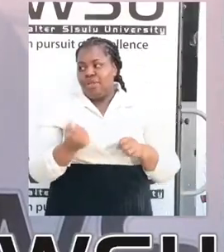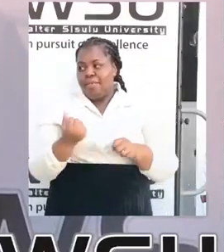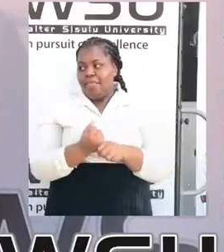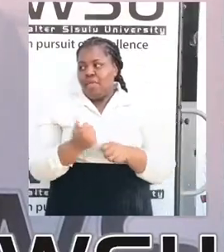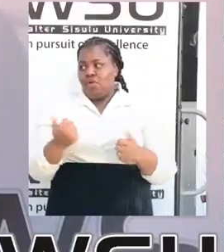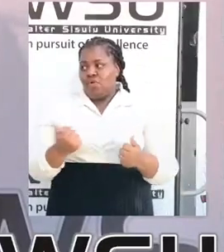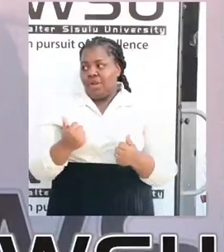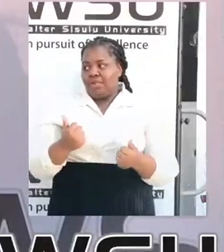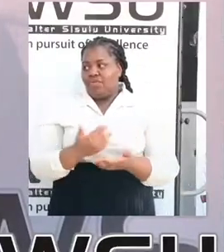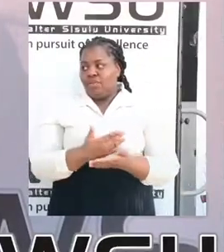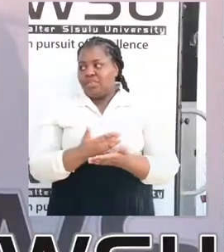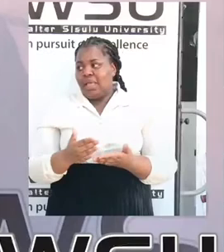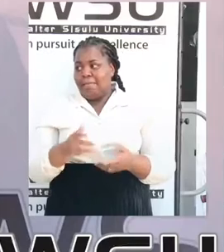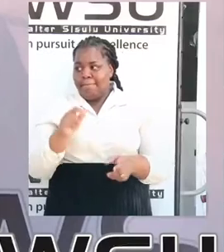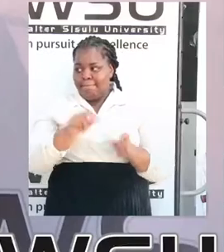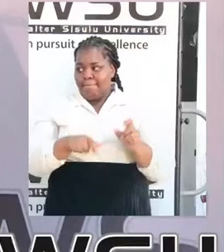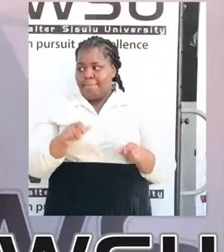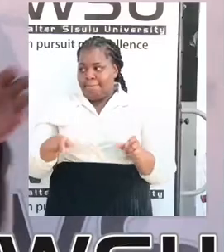zabanye abantu